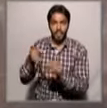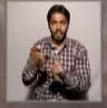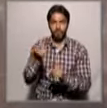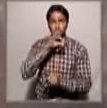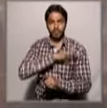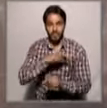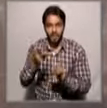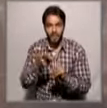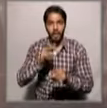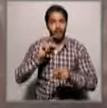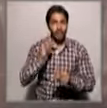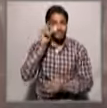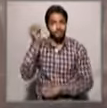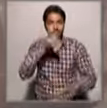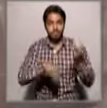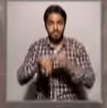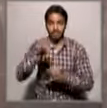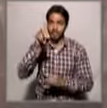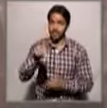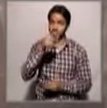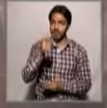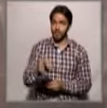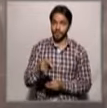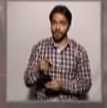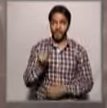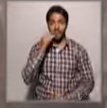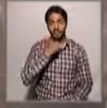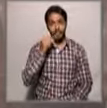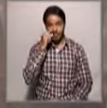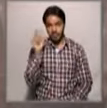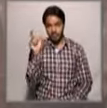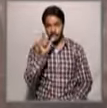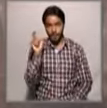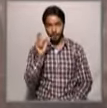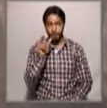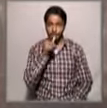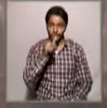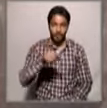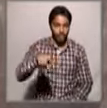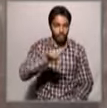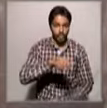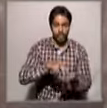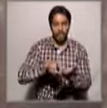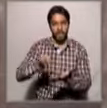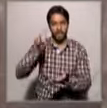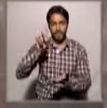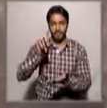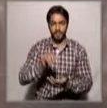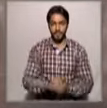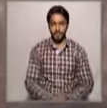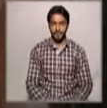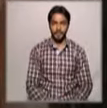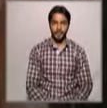وثقافة النجوم والكواكب وما إلى ذلك. الإسلام حرر من كل هذه الثقافات، وينبغي على الناس أن يتقوا الله عز وجل في مثل